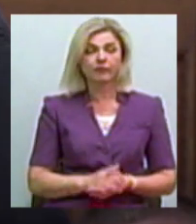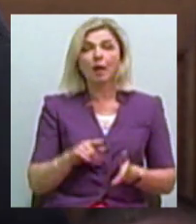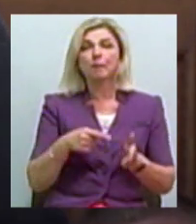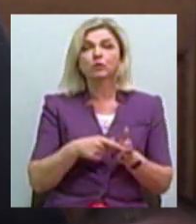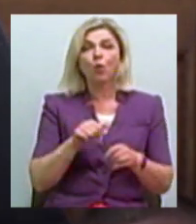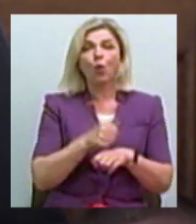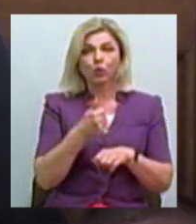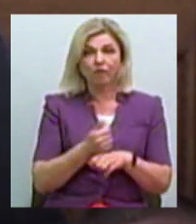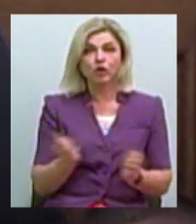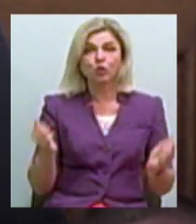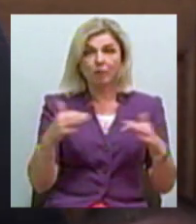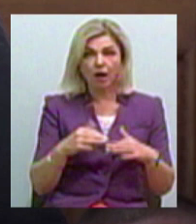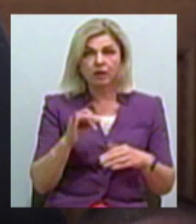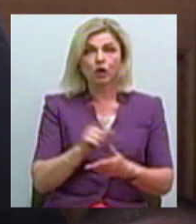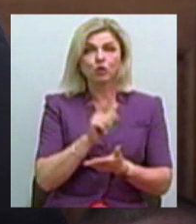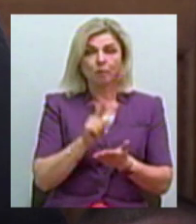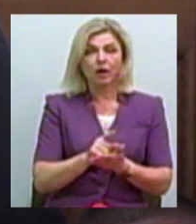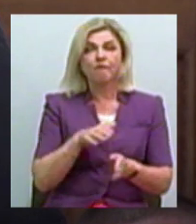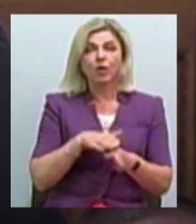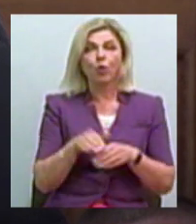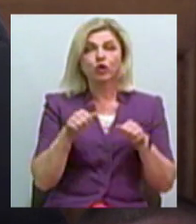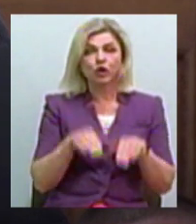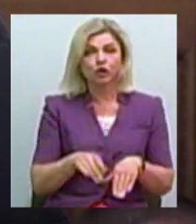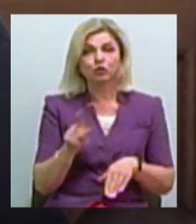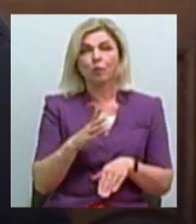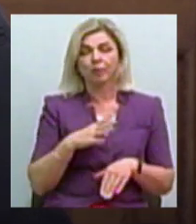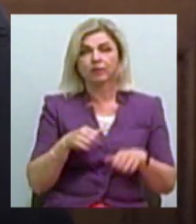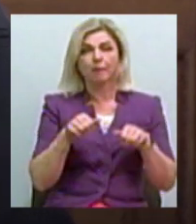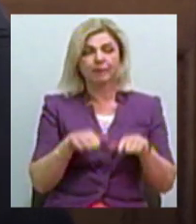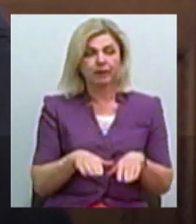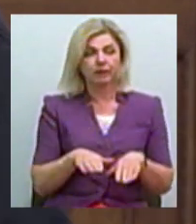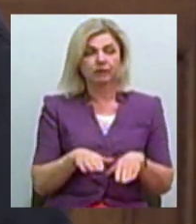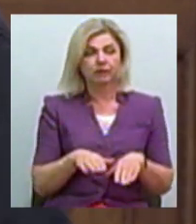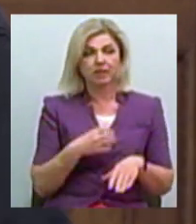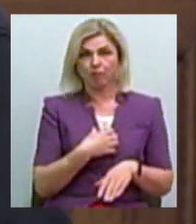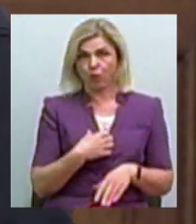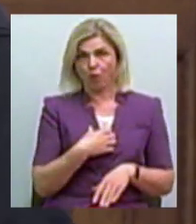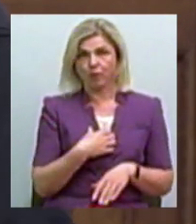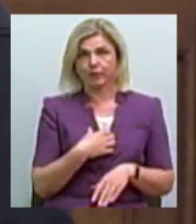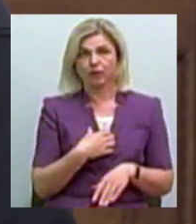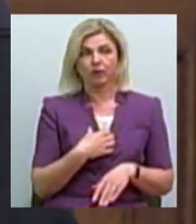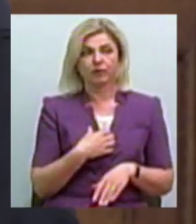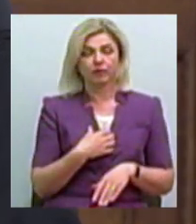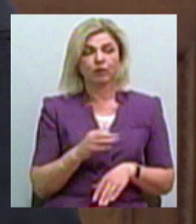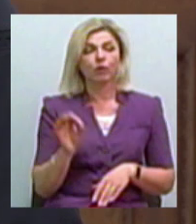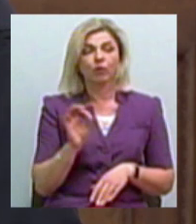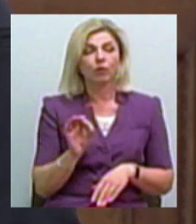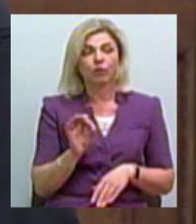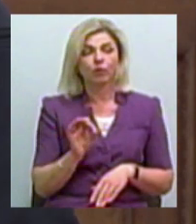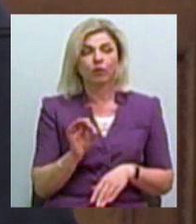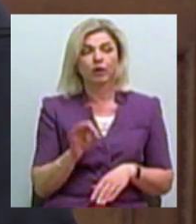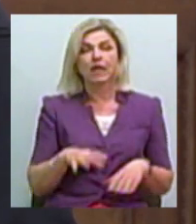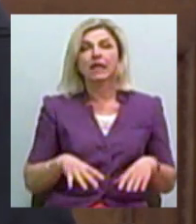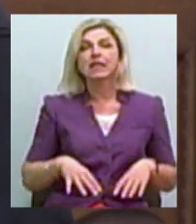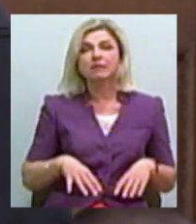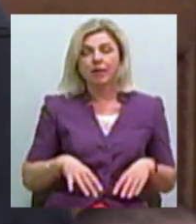і зобов'язати їх виконати рішення, яке було прийнято виконкомом. Щодо того, що щодо